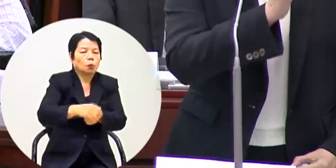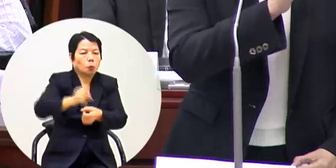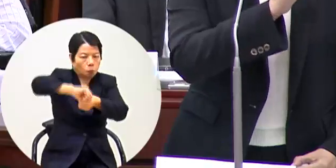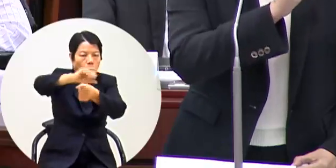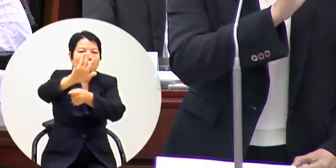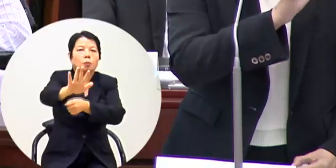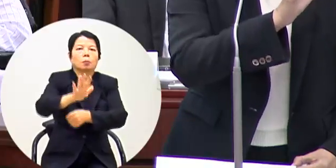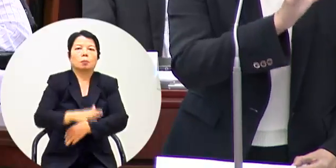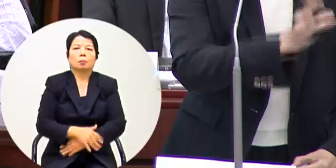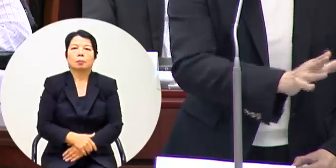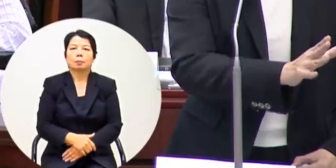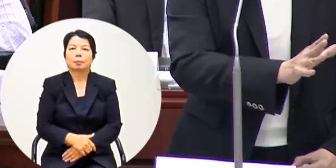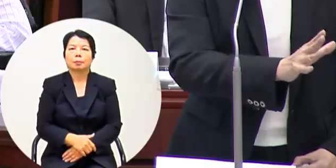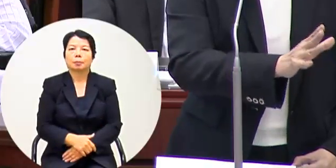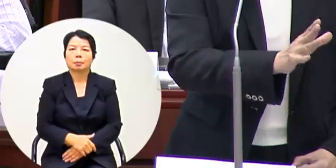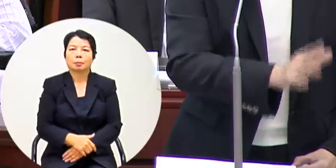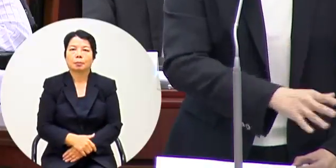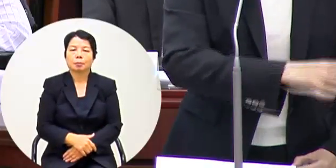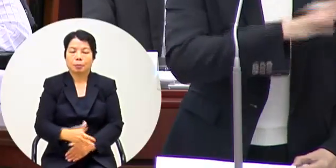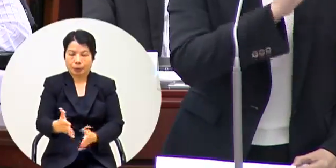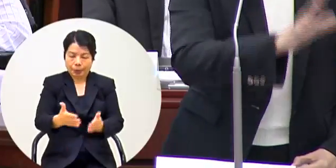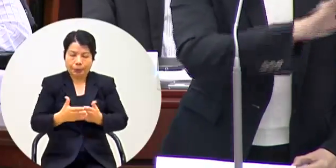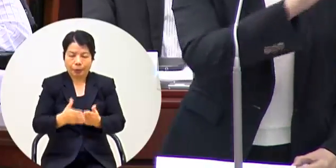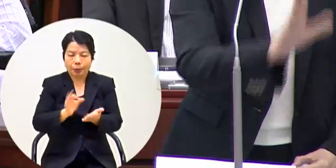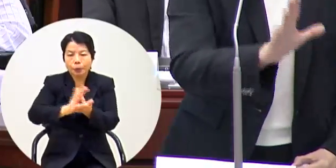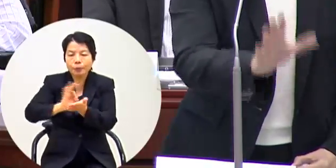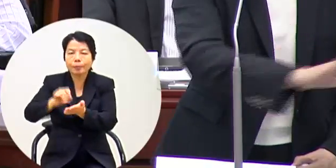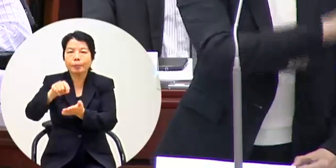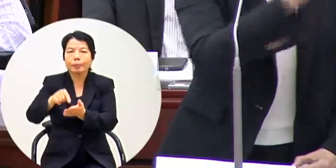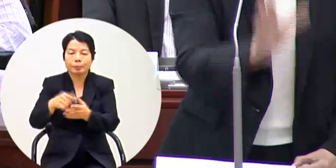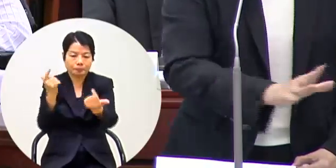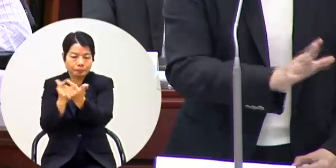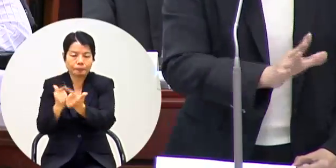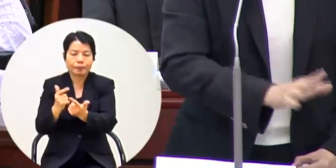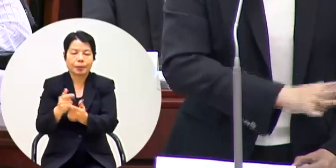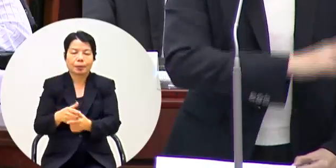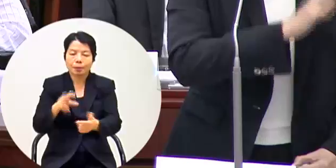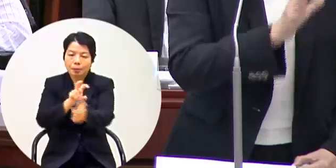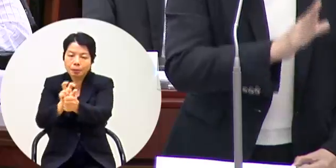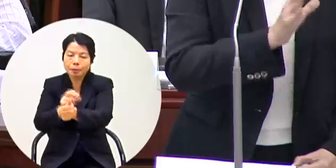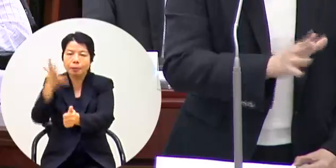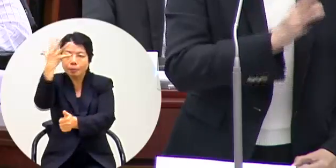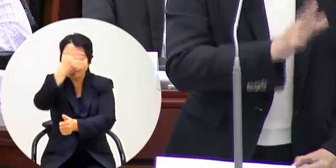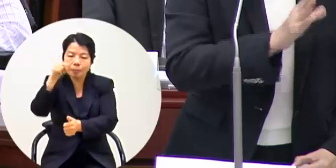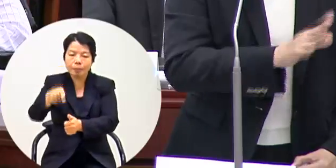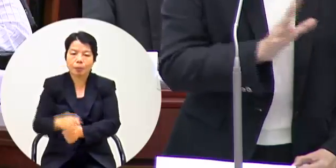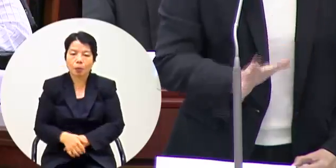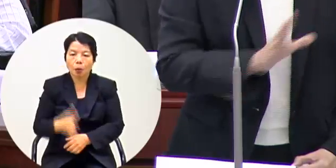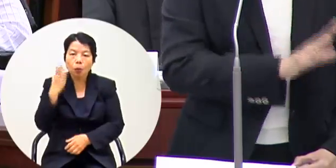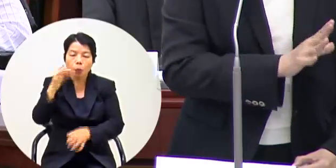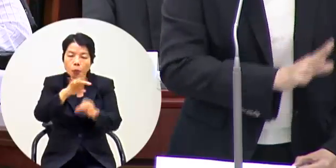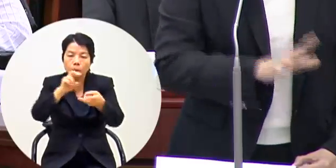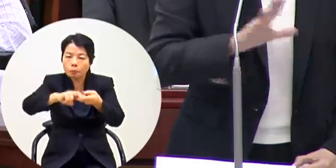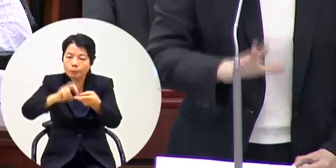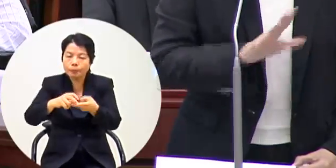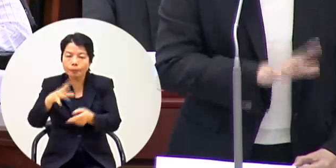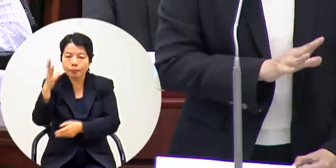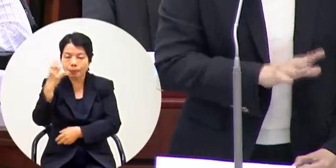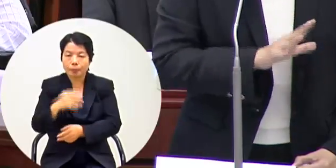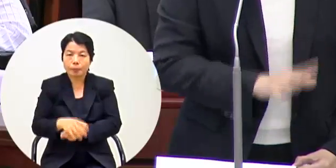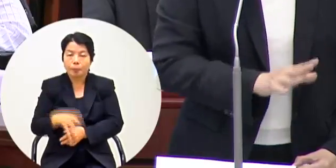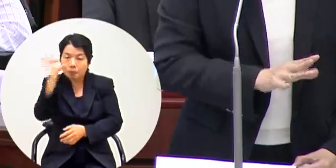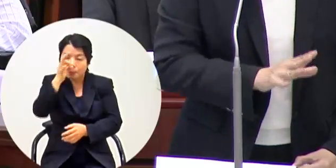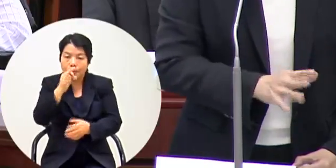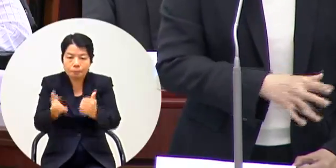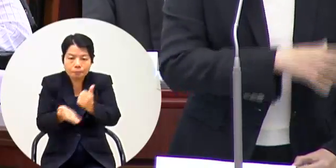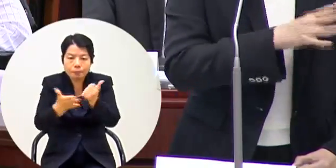但是可以照顾长辈，找到了这个场地整修完之后，可以照顾除了长辈以外的其他社